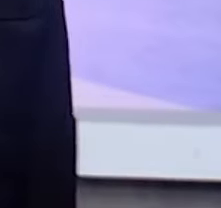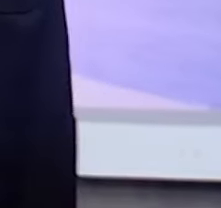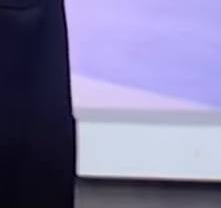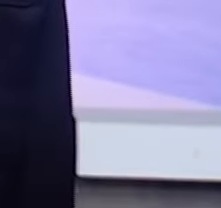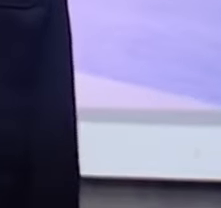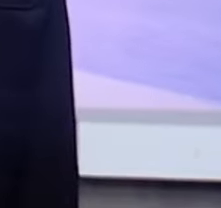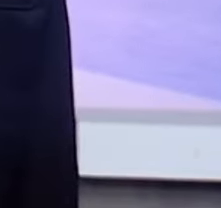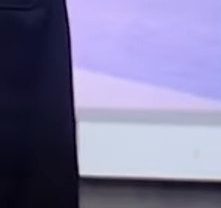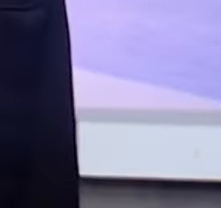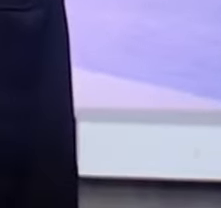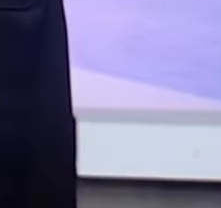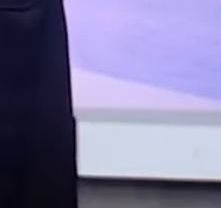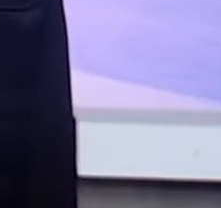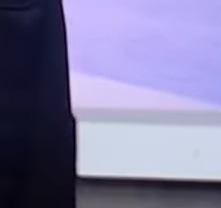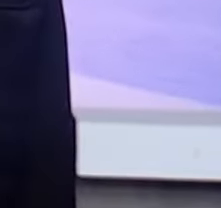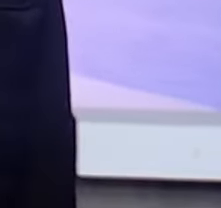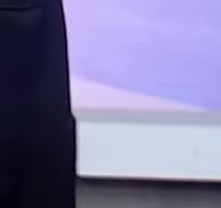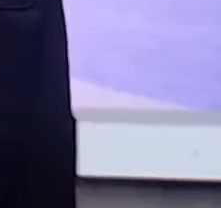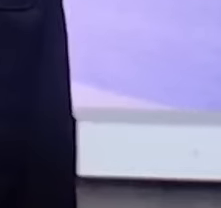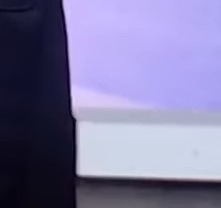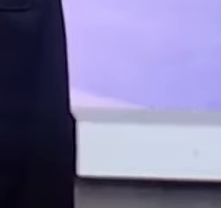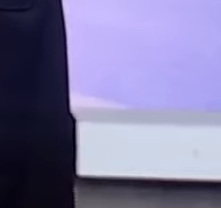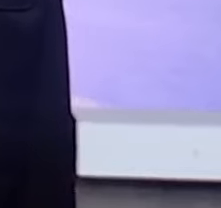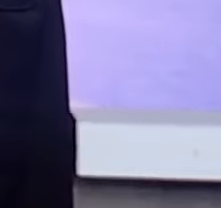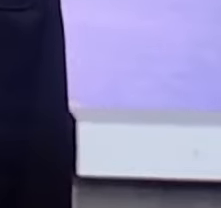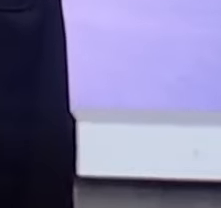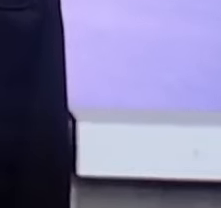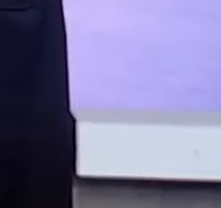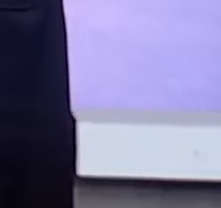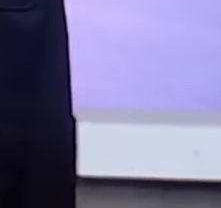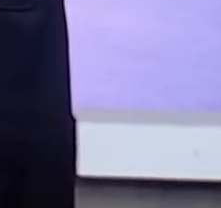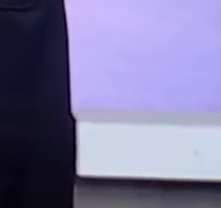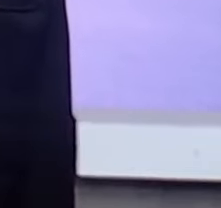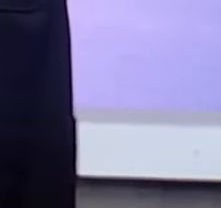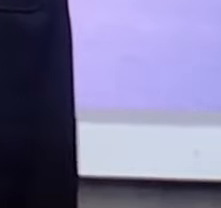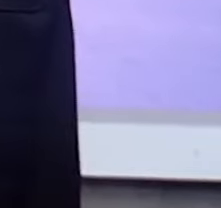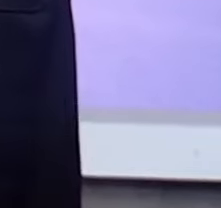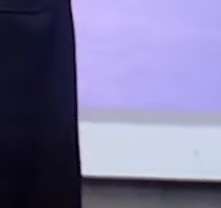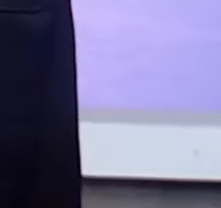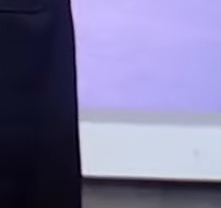kapuso abroad samahan niyo kami sa gim pinoy tv at sa www.gmanews.tv